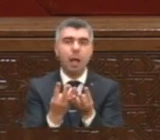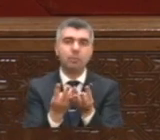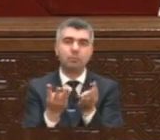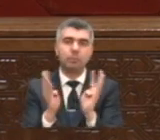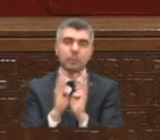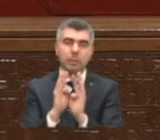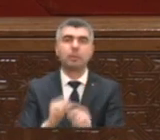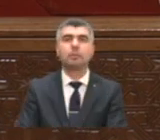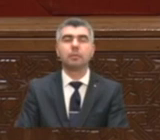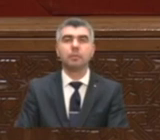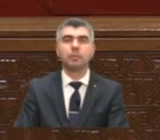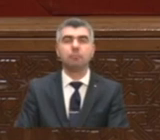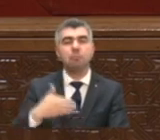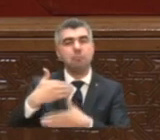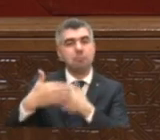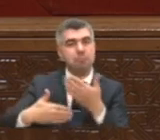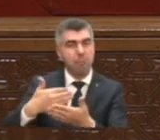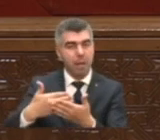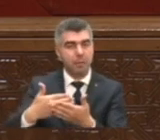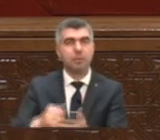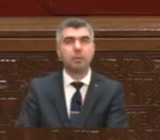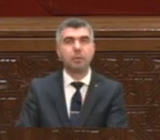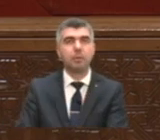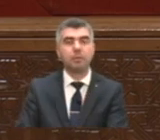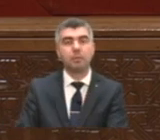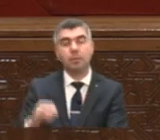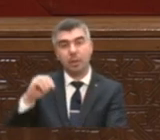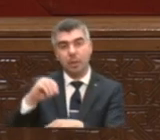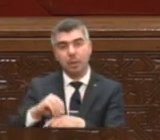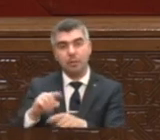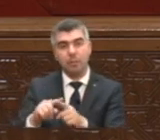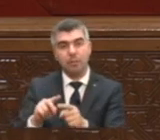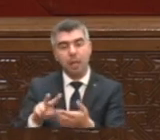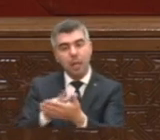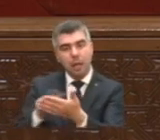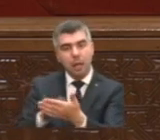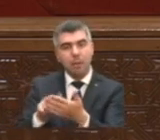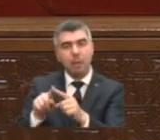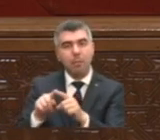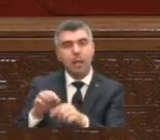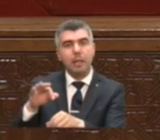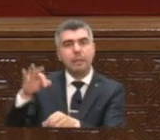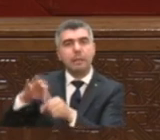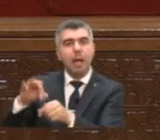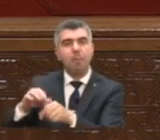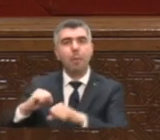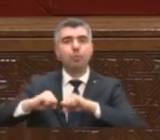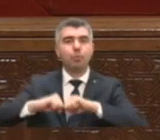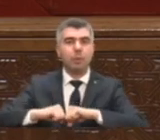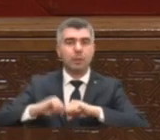المحلية، من بعد منها تتخضع للقراءة ديال المجالس المنتخبة، عاد